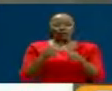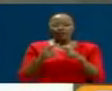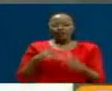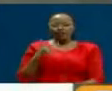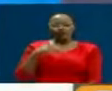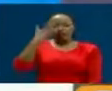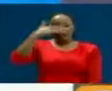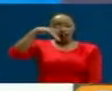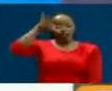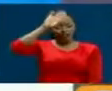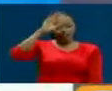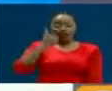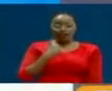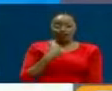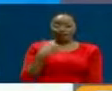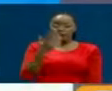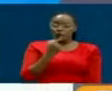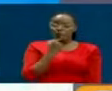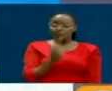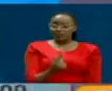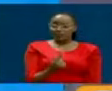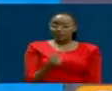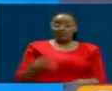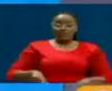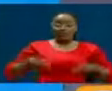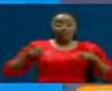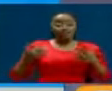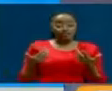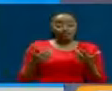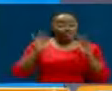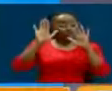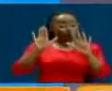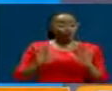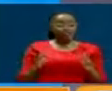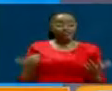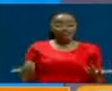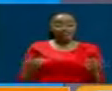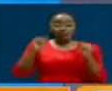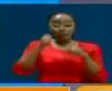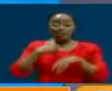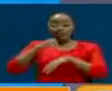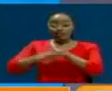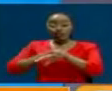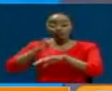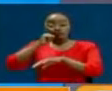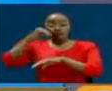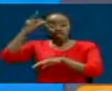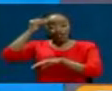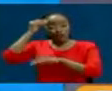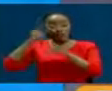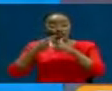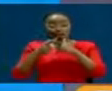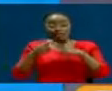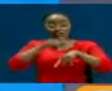feel disappointed. And I tell them that life is all what is important. You can get good education, and